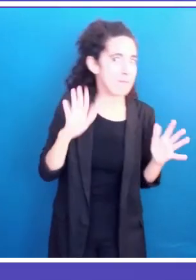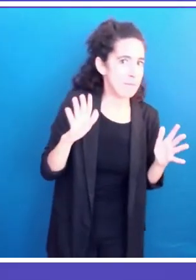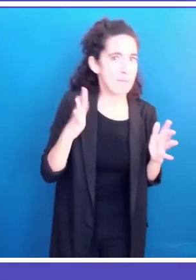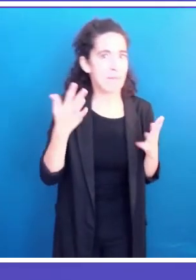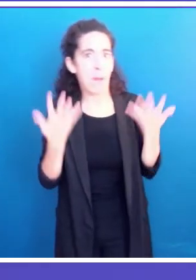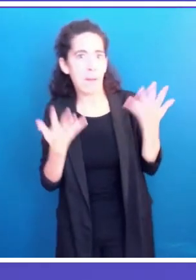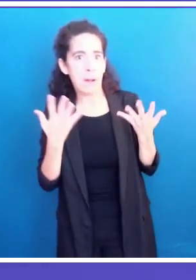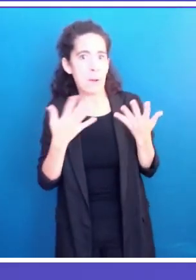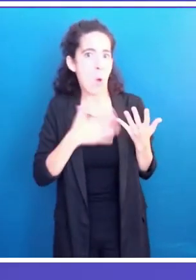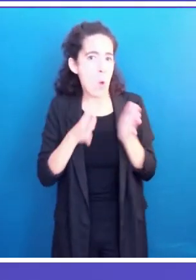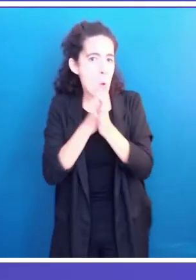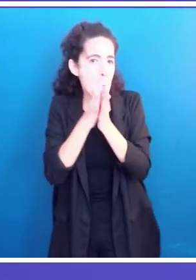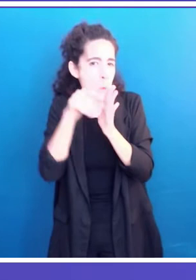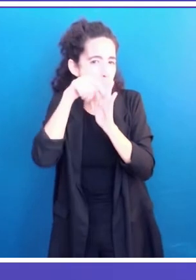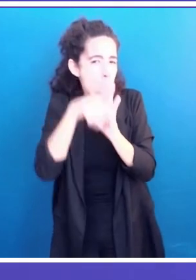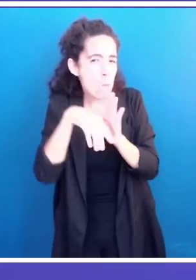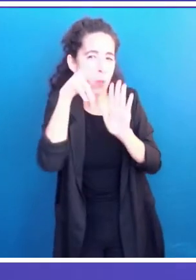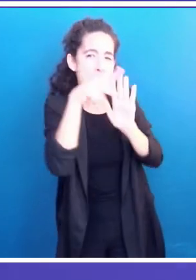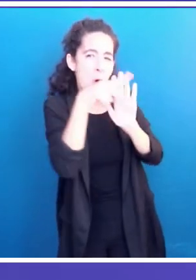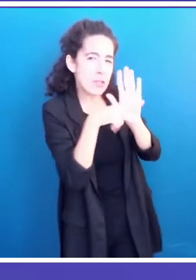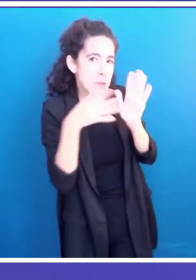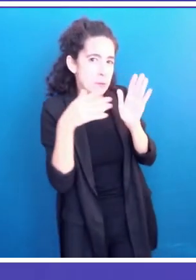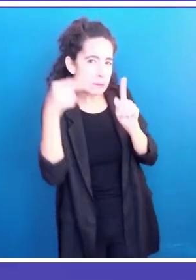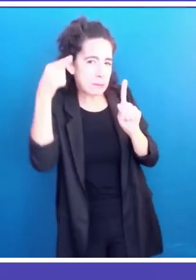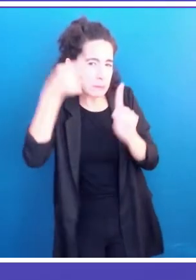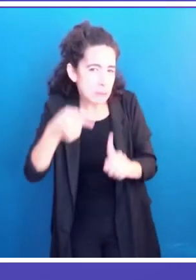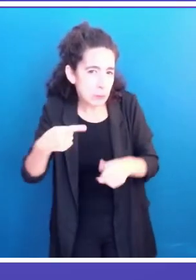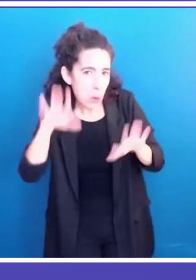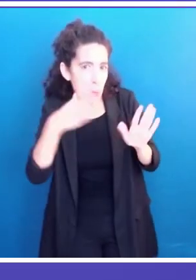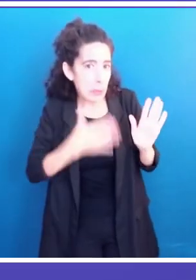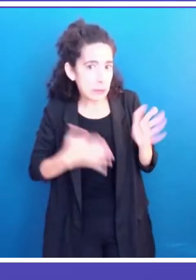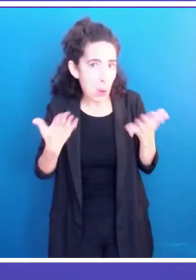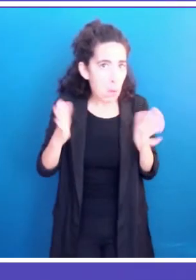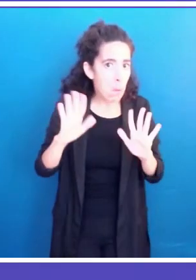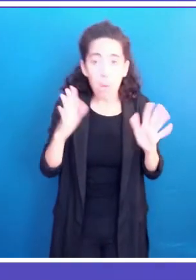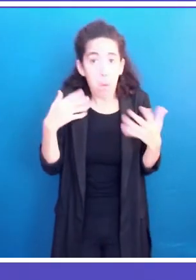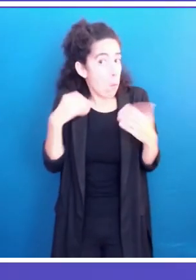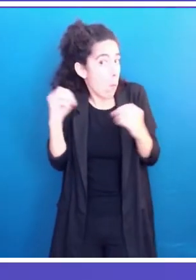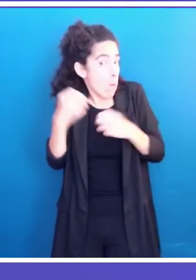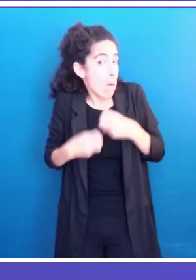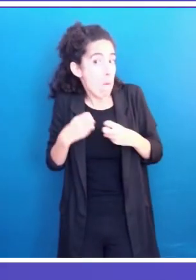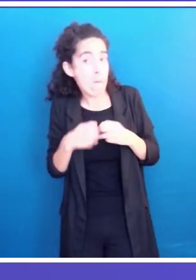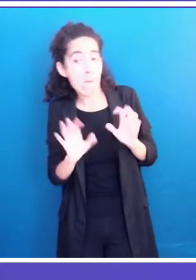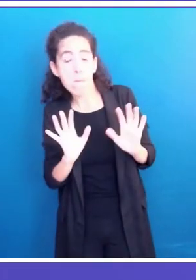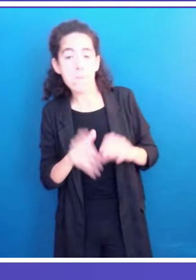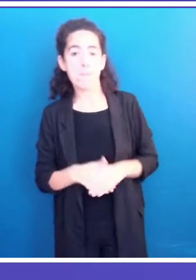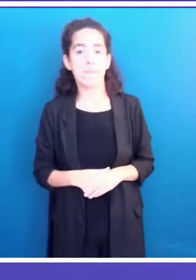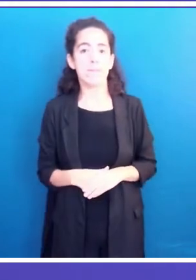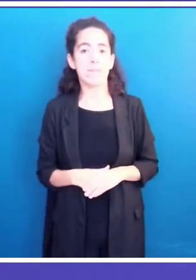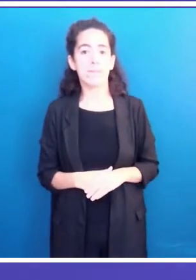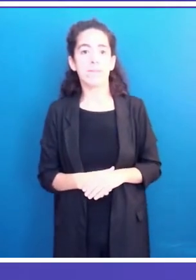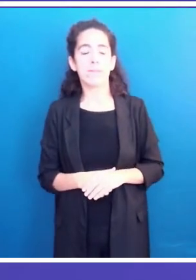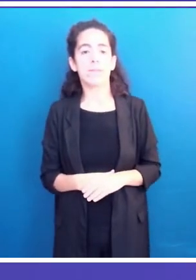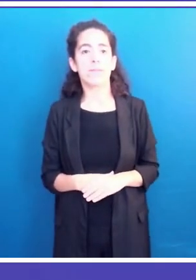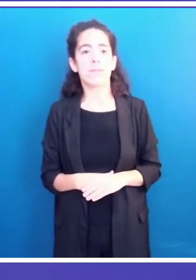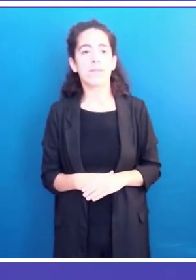لا أدري إذا كنتم بحاجة إلى المزيد من المعلومات عن السياسات الملموسة التي نطلقها في المجلس البلدي.